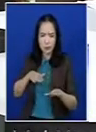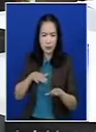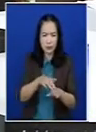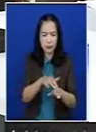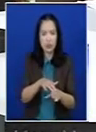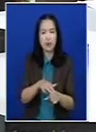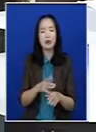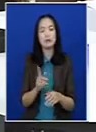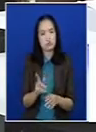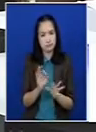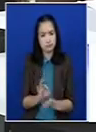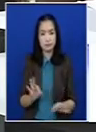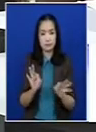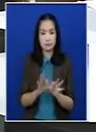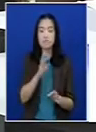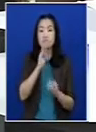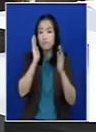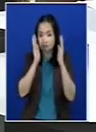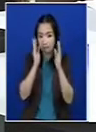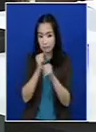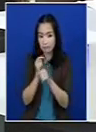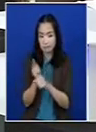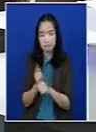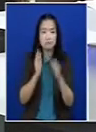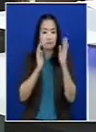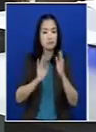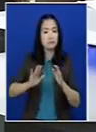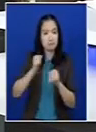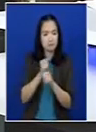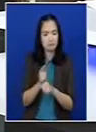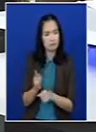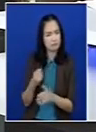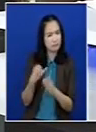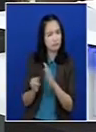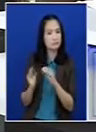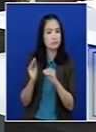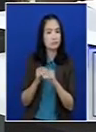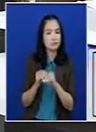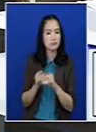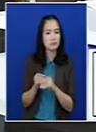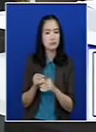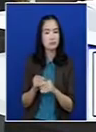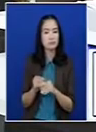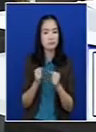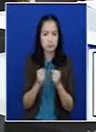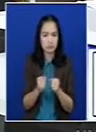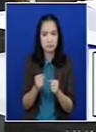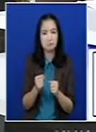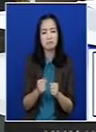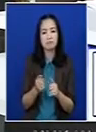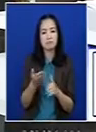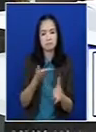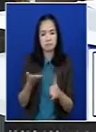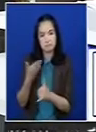ปคดีอย่างมีนัยสำคัญ ถ้าจงใจถ้ามีเจตนาอาจจะถูกแจ้งข้อหาเพิ่มอีกหนึ่งข้อหาคือข้อหาพยายามฆ่า